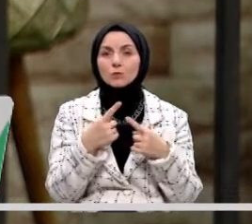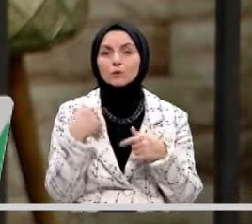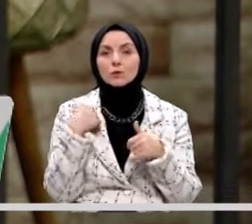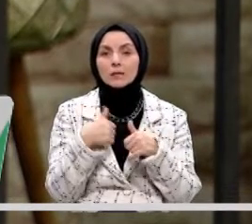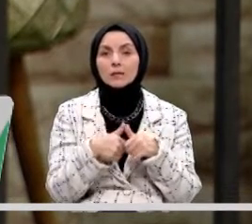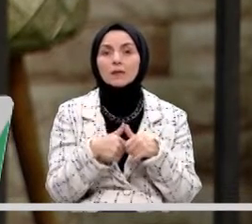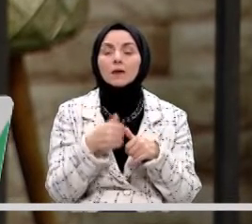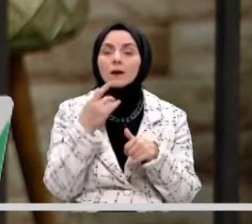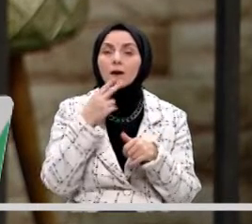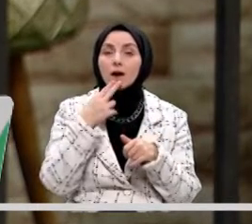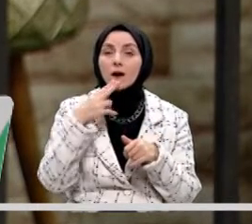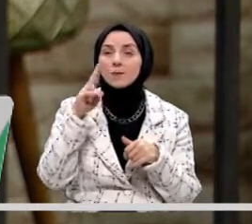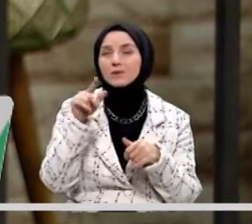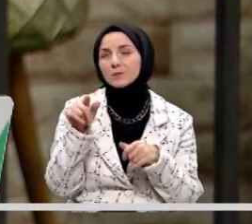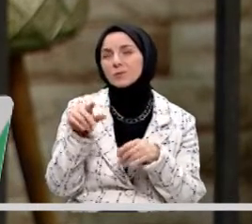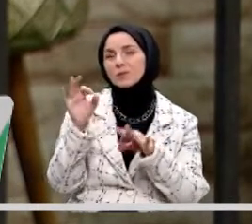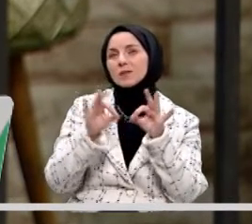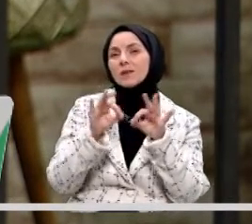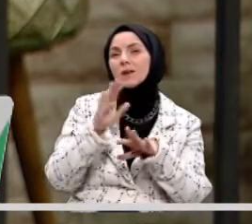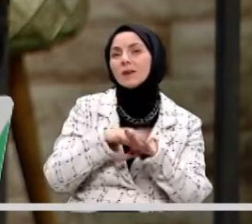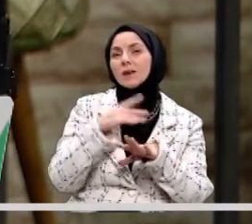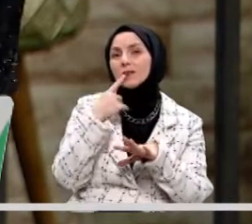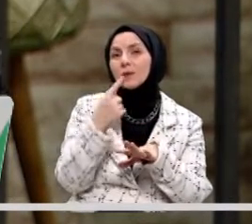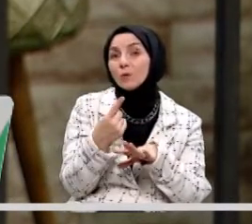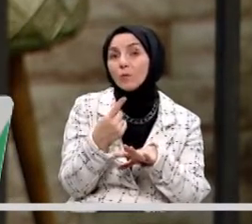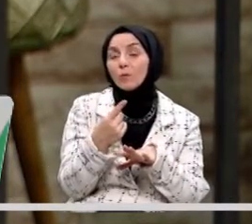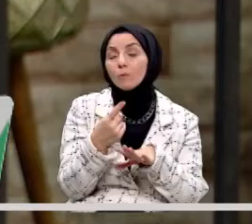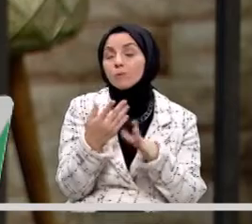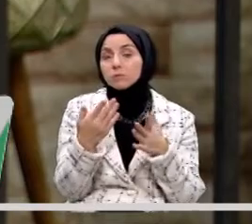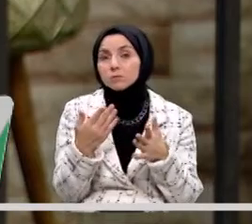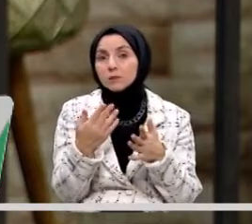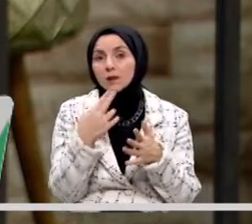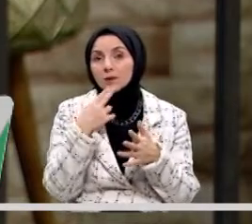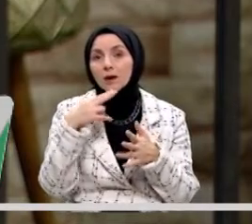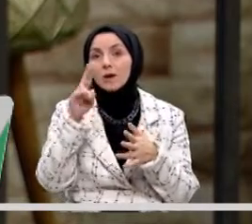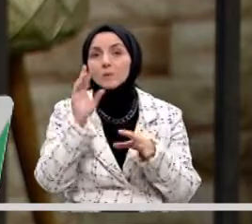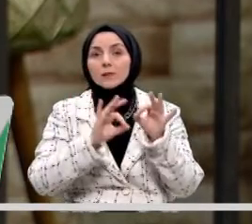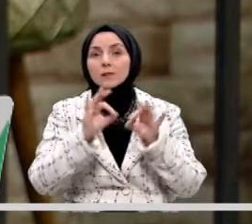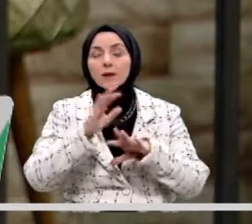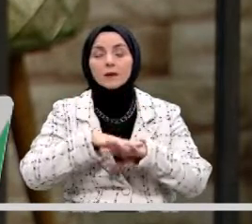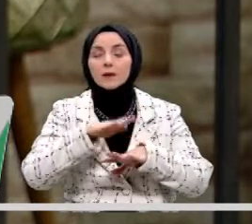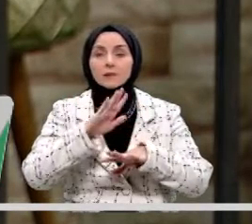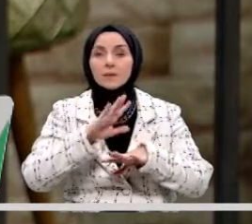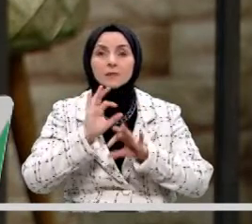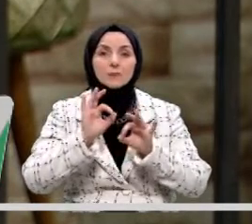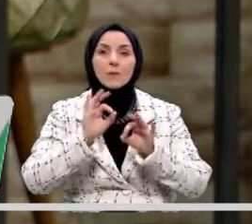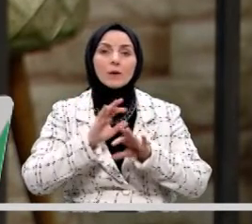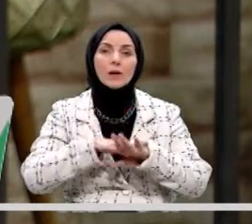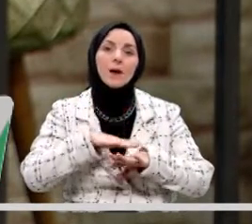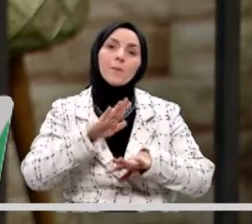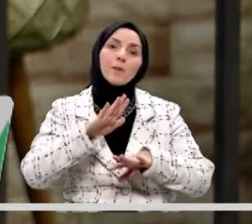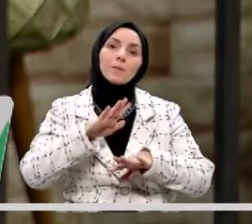ya ablasının idare et diye Tamam da ben abla idareliyim büyüyünce yapacağım şimdi yapmayacağım Şimdi sen de beni idare et